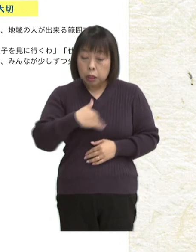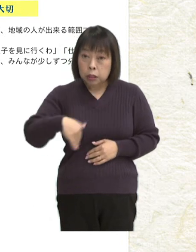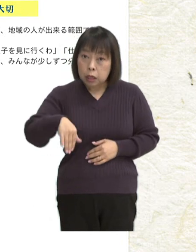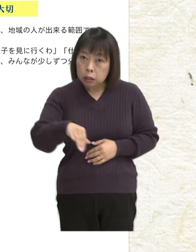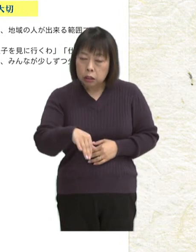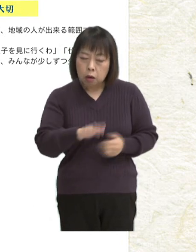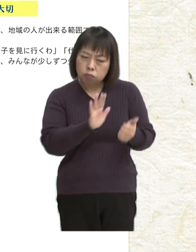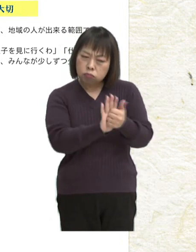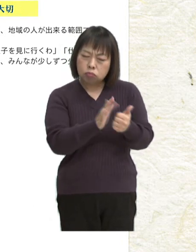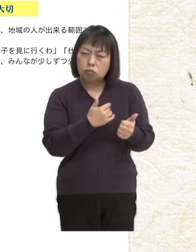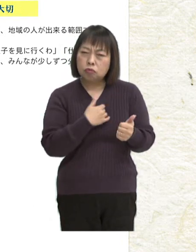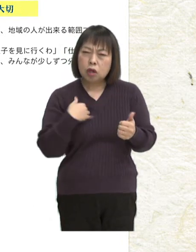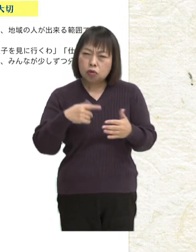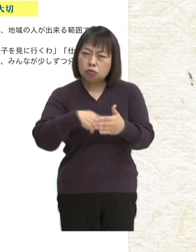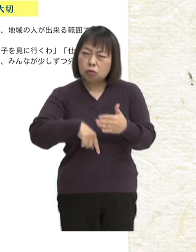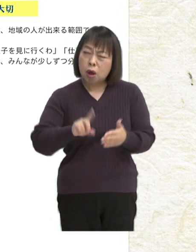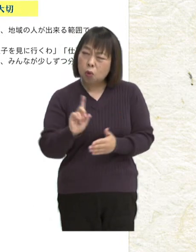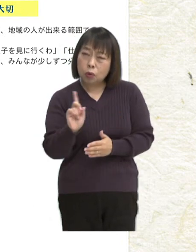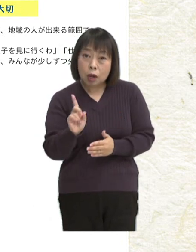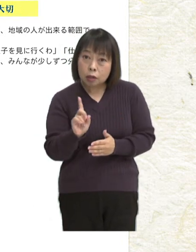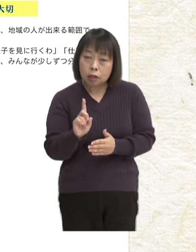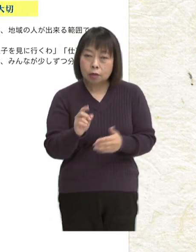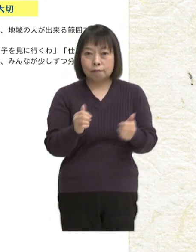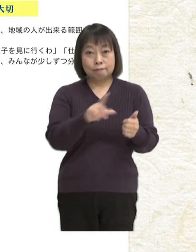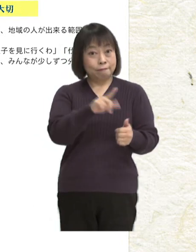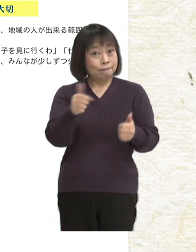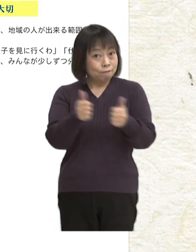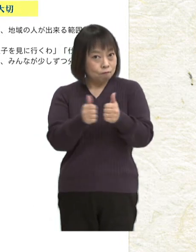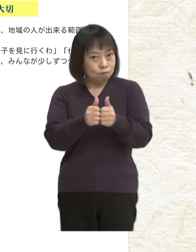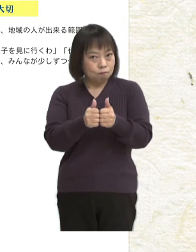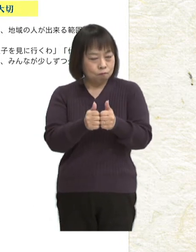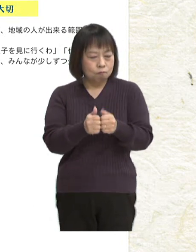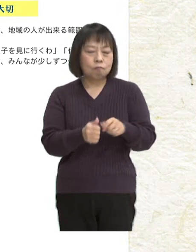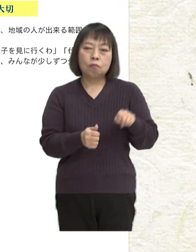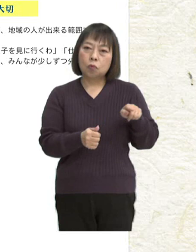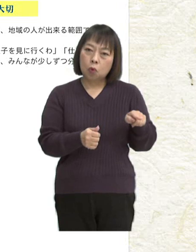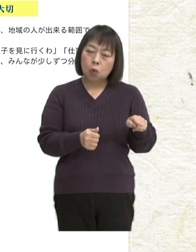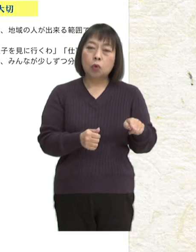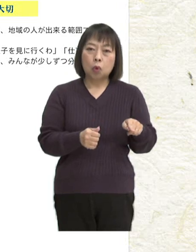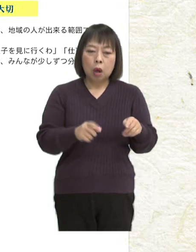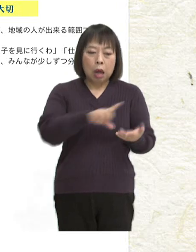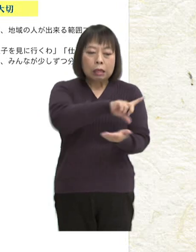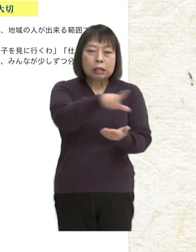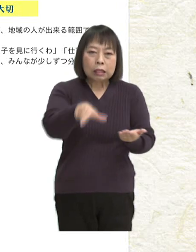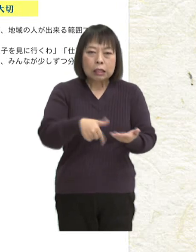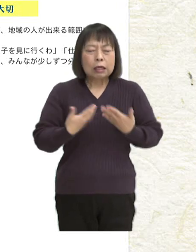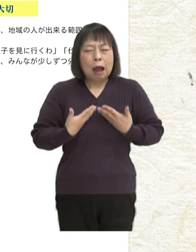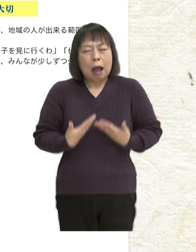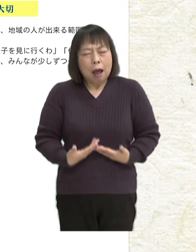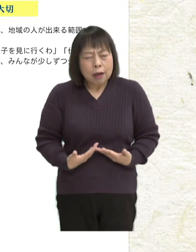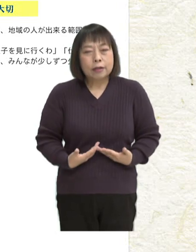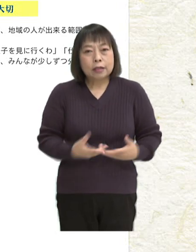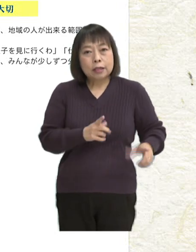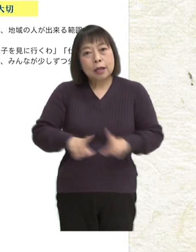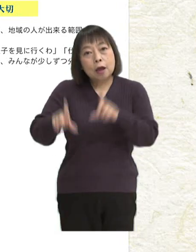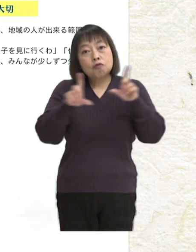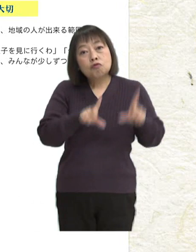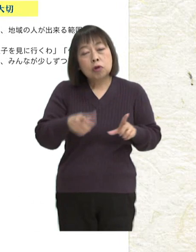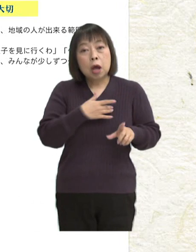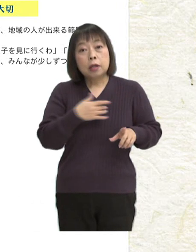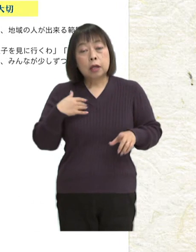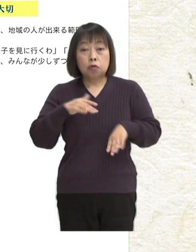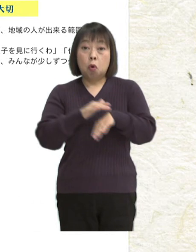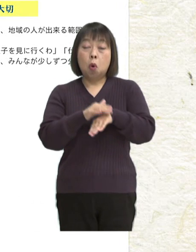私たちで支援できることは何かな、その人が 地域で安心して暮らしていける方